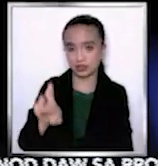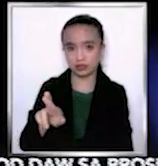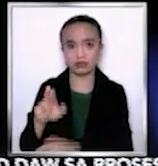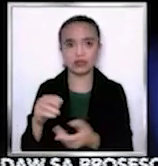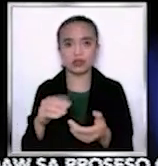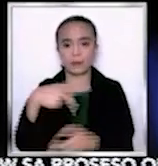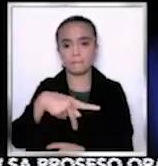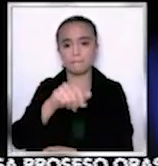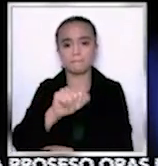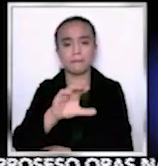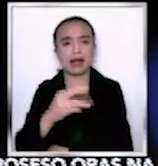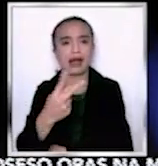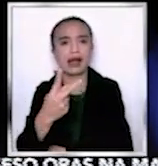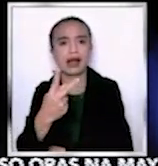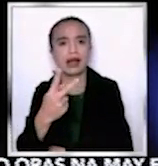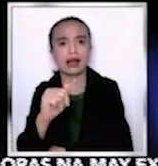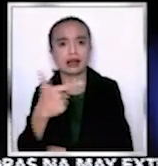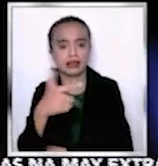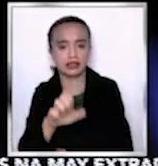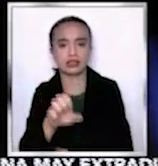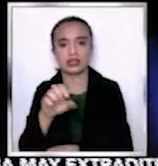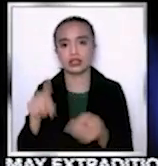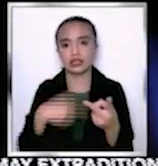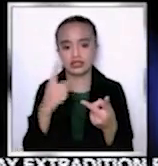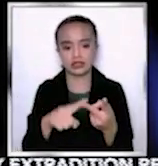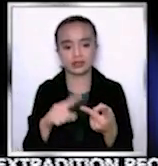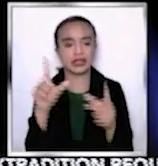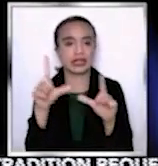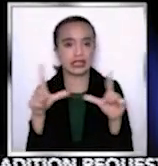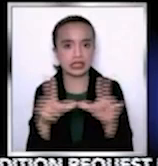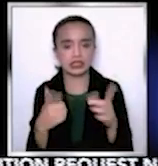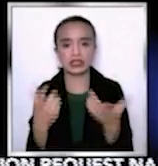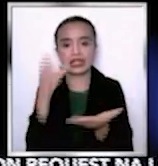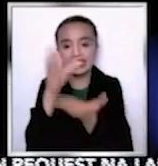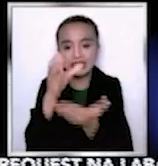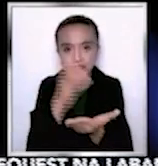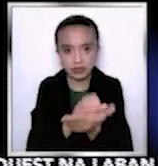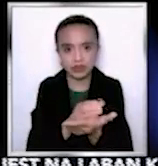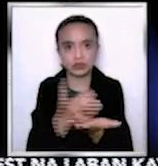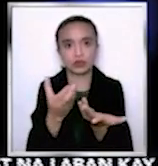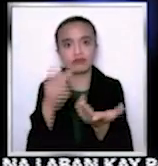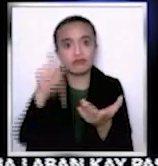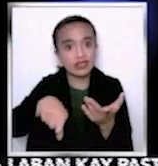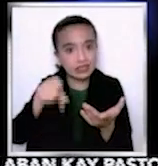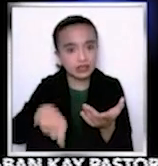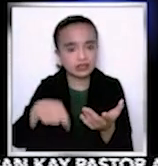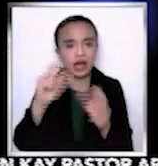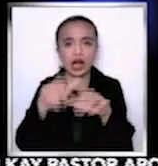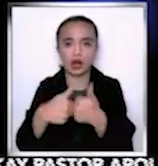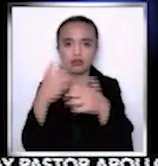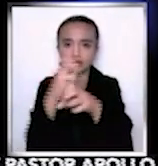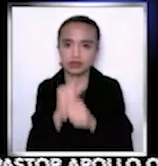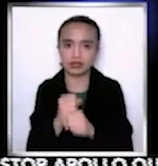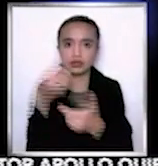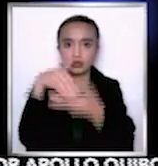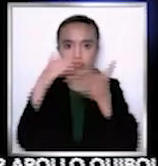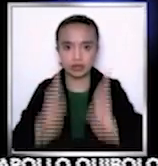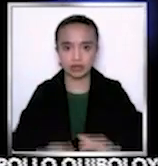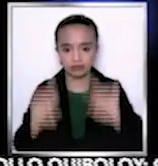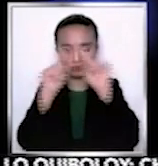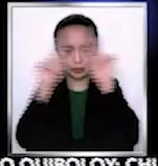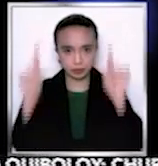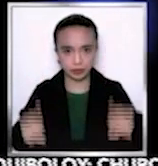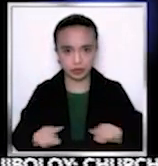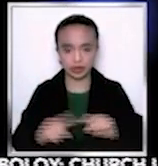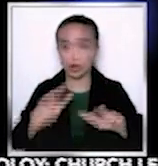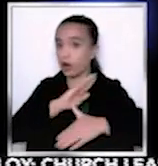o Theoretical Driving Course o Certificate na kinakailangan para makakuha ng student's permit at medical. Lahat mapoproseso raw sa loob ng